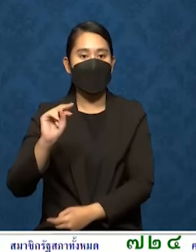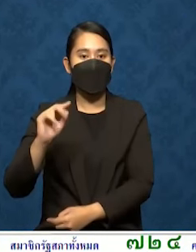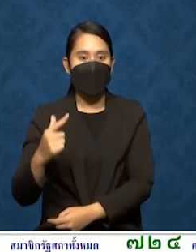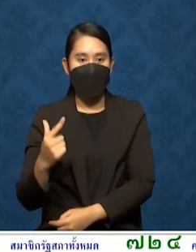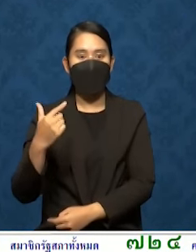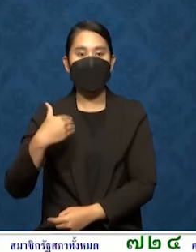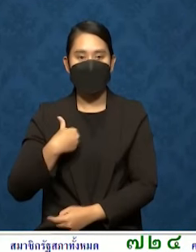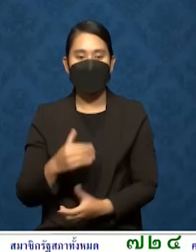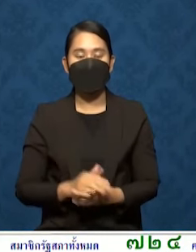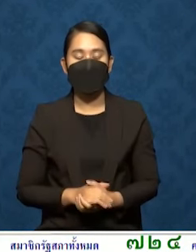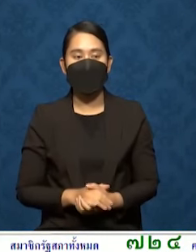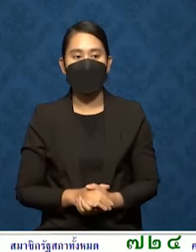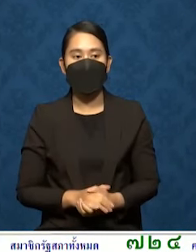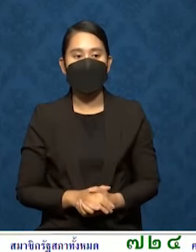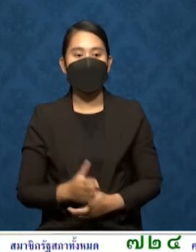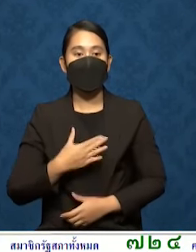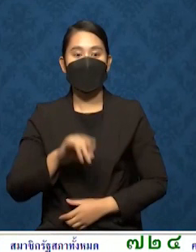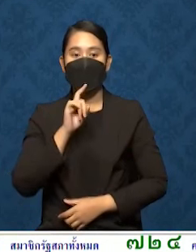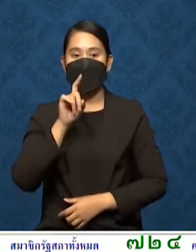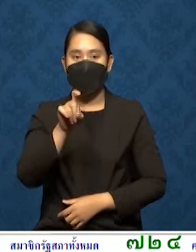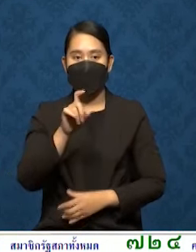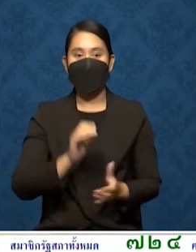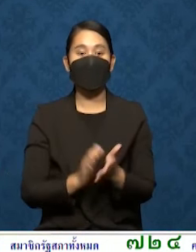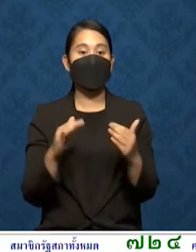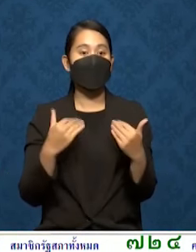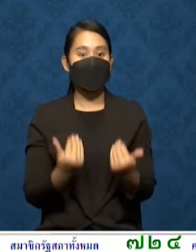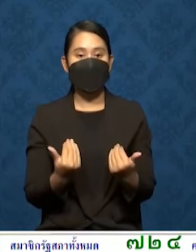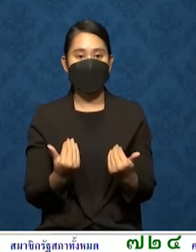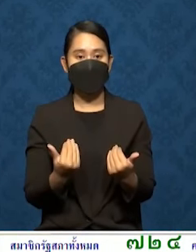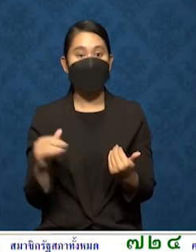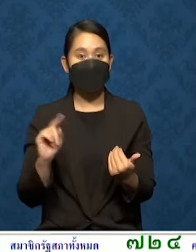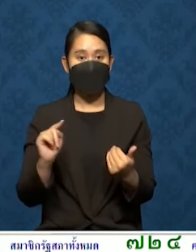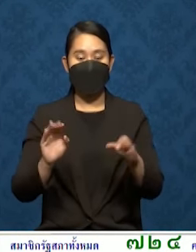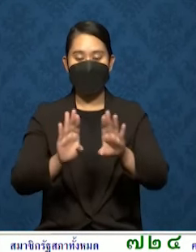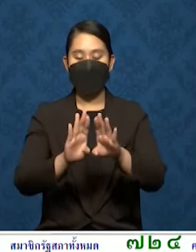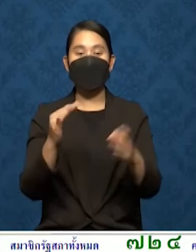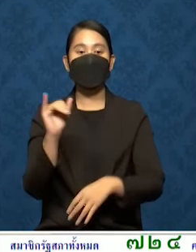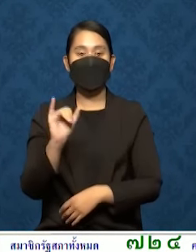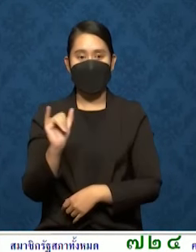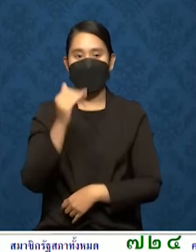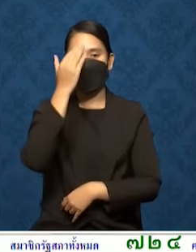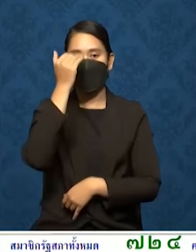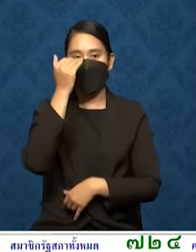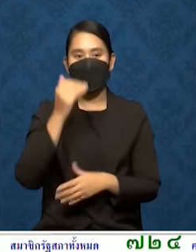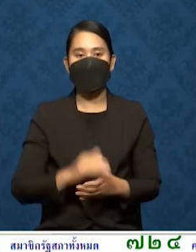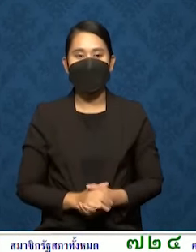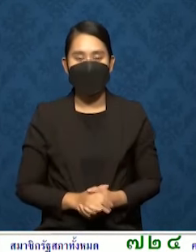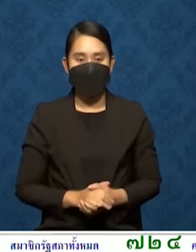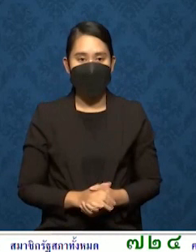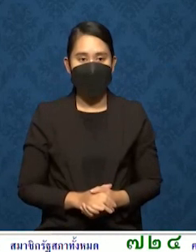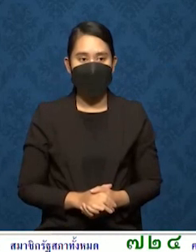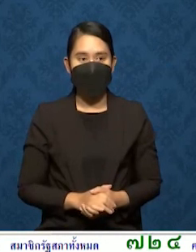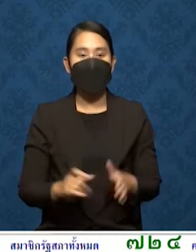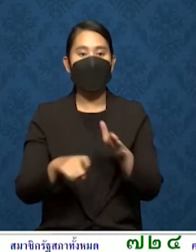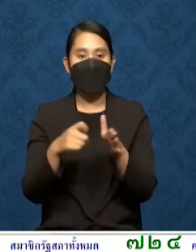ามบินที่เบตงเนี่ยอยากจะเรียนถามว่าถึงวันนี้ยังไม่เปิดเพราะอะไรมีเงื่อนไ